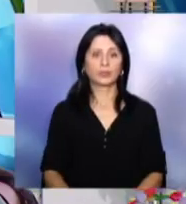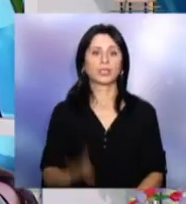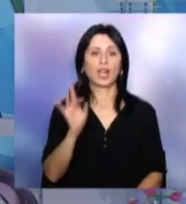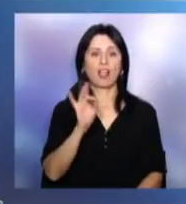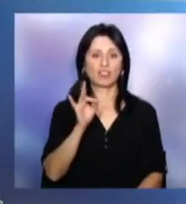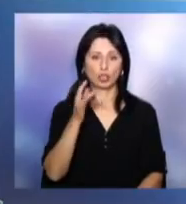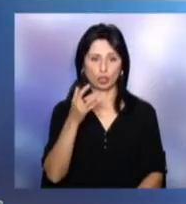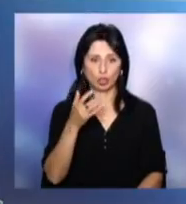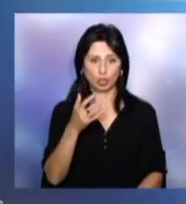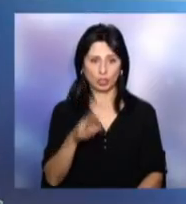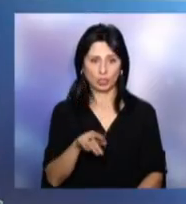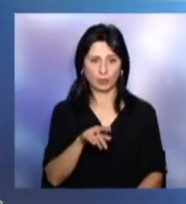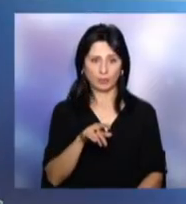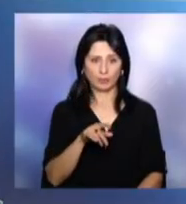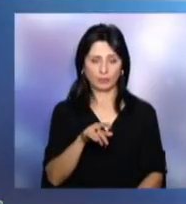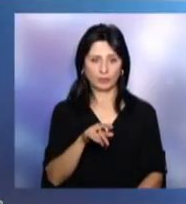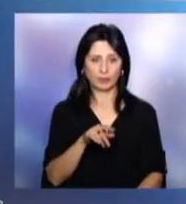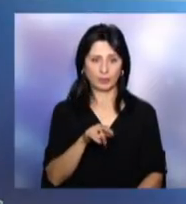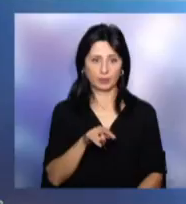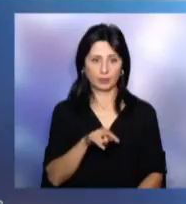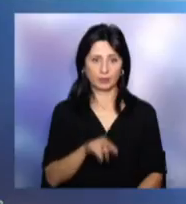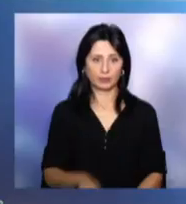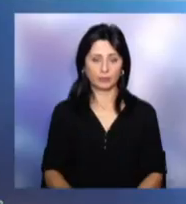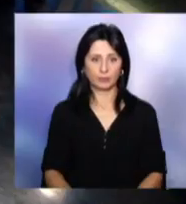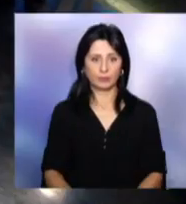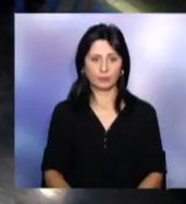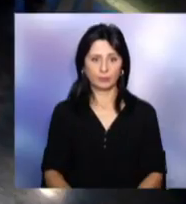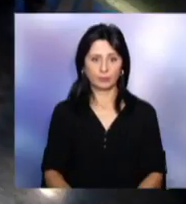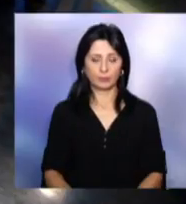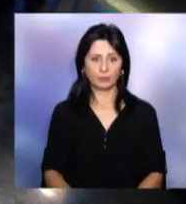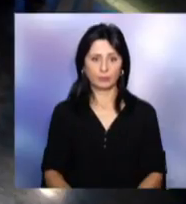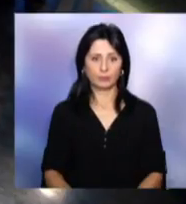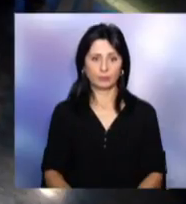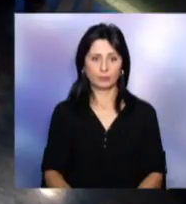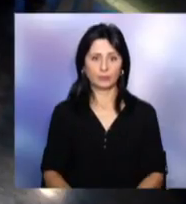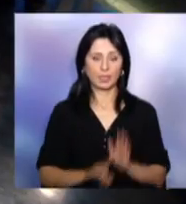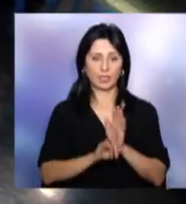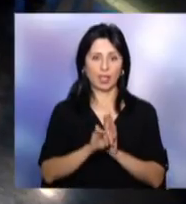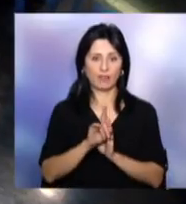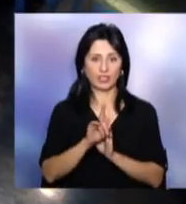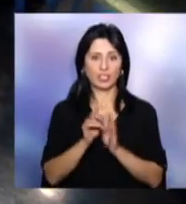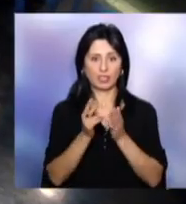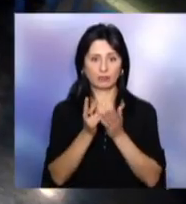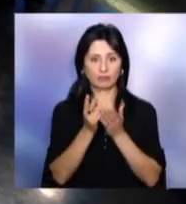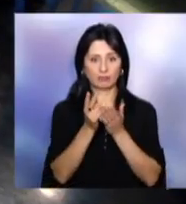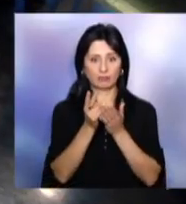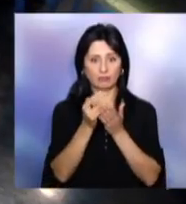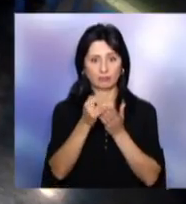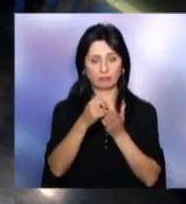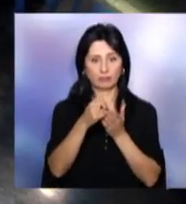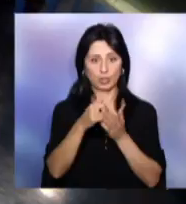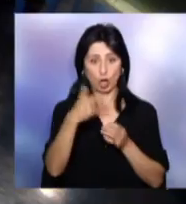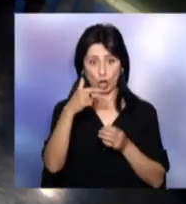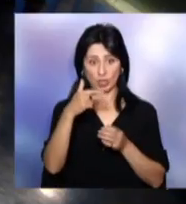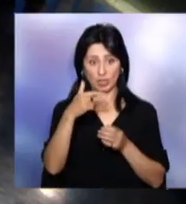გავზომეთ. მე ეს ნიშნული გადავიტანეთ. ნიშნული გადავიტანე და დავიწყოთ მოჭრას. შეგვიძლია მისი მოჭრა, აი მაგალითად რომელიც